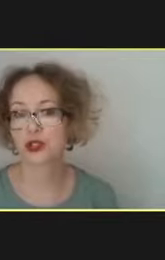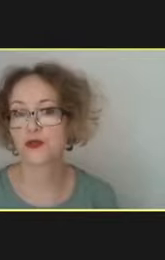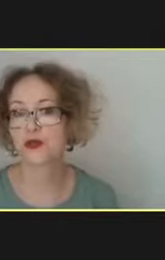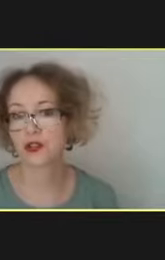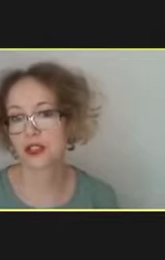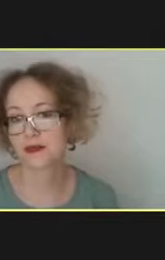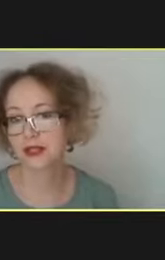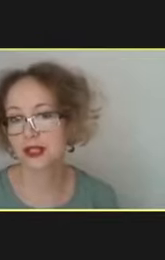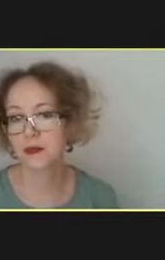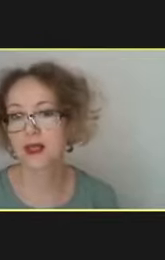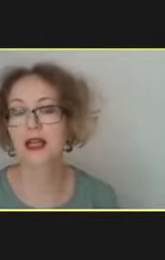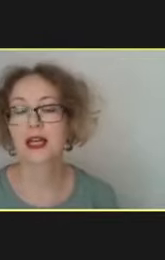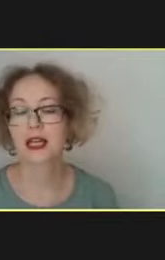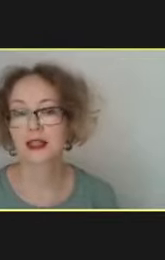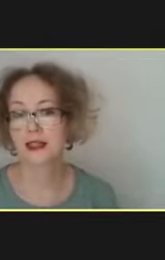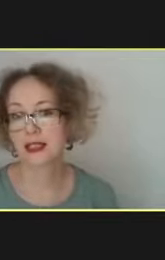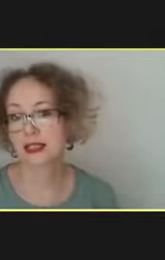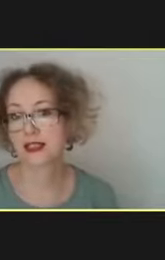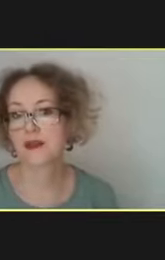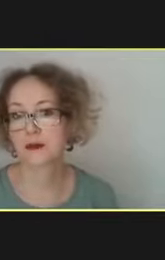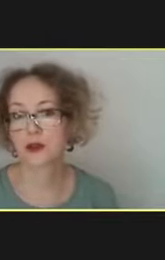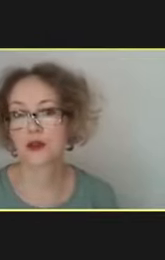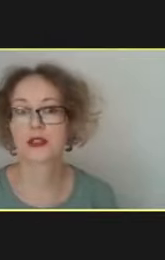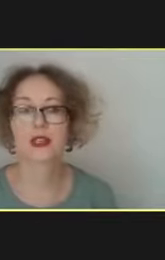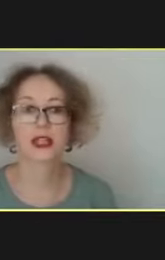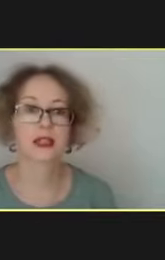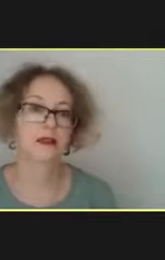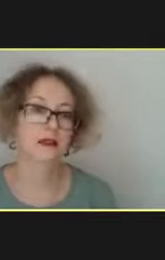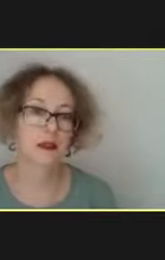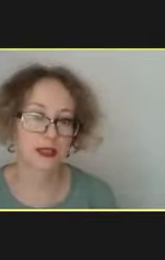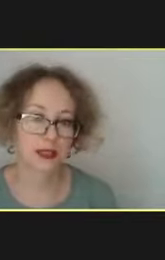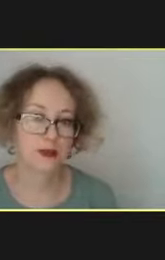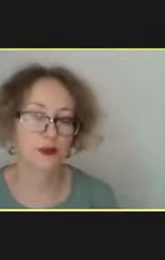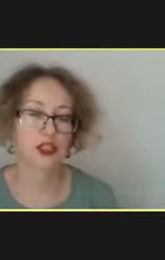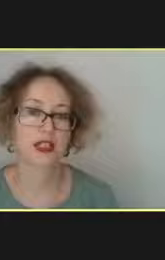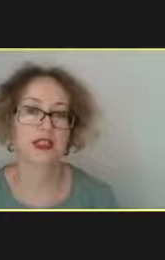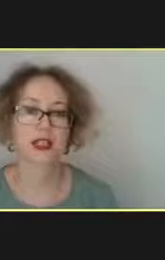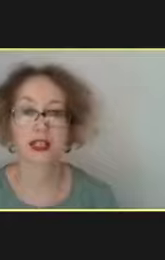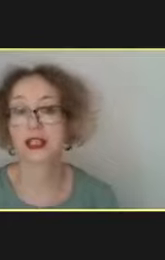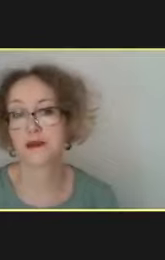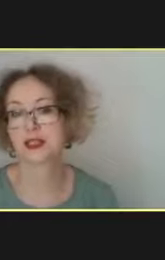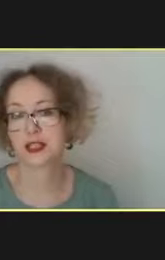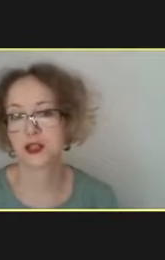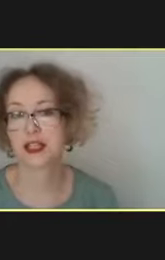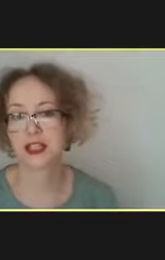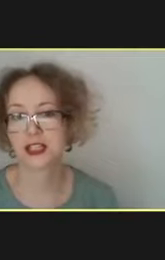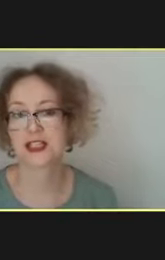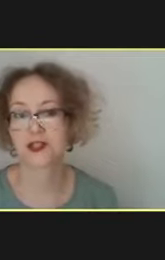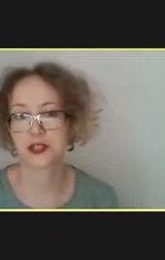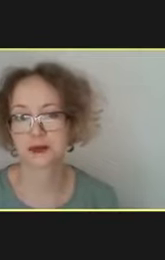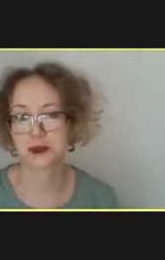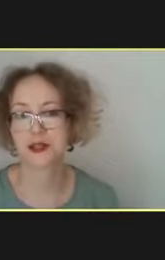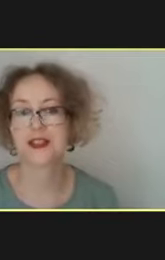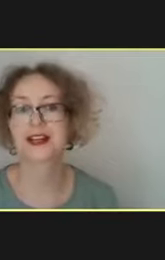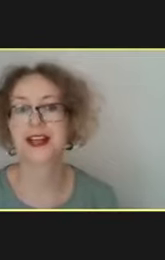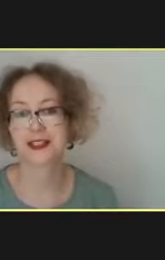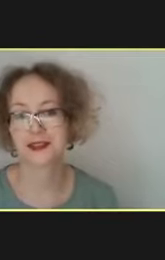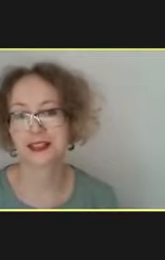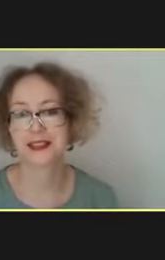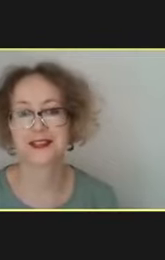вы сможете включить свои камеры и задать вопрос или написать его в чате. И я постараюсь, конечно, на ваши